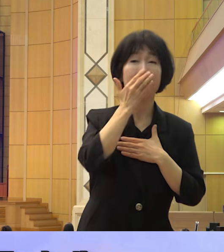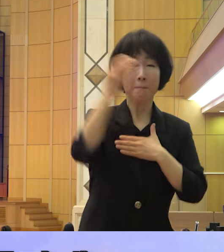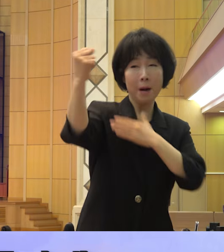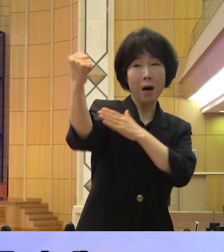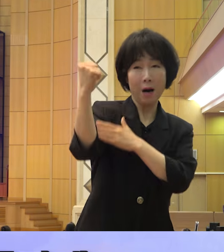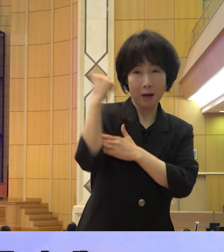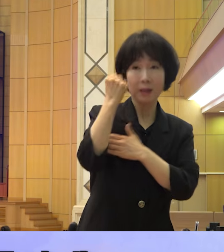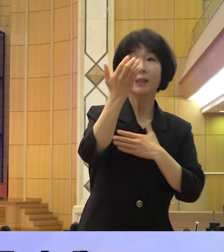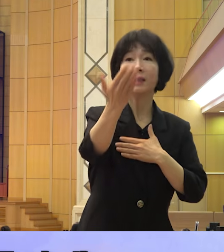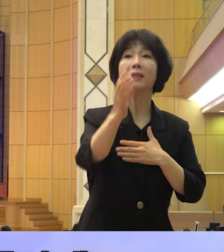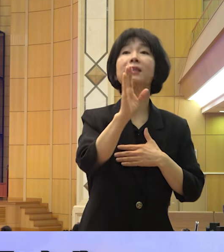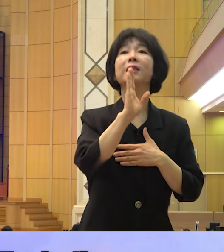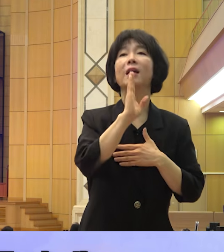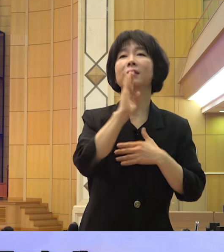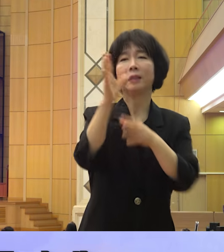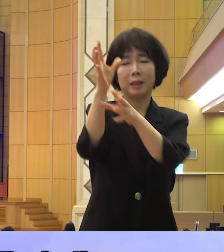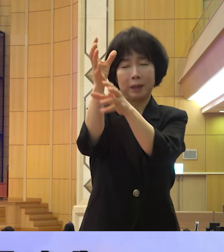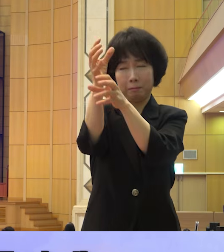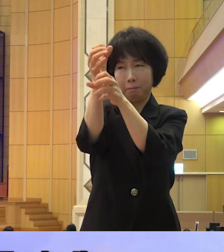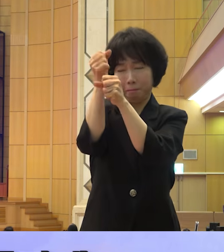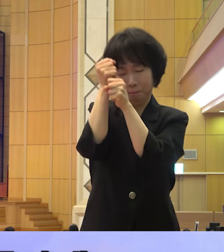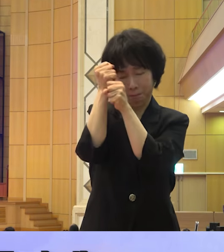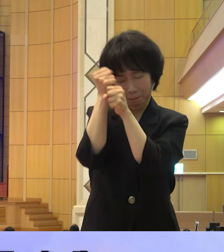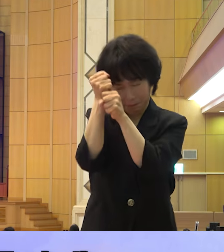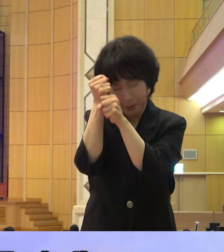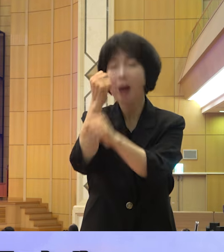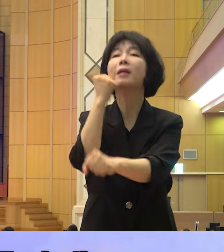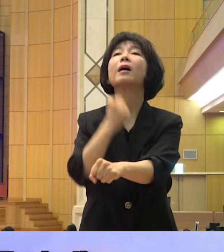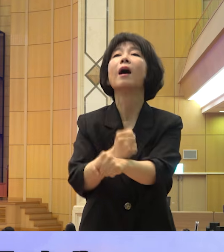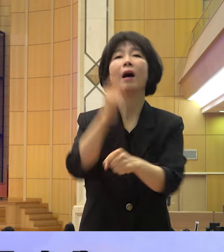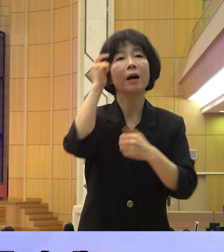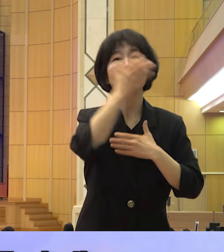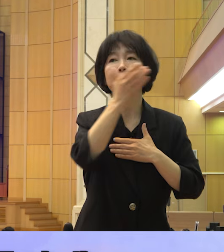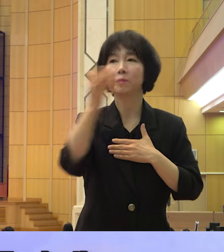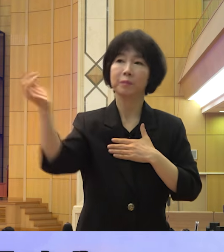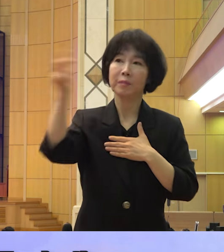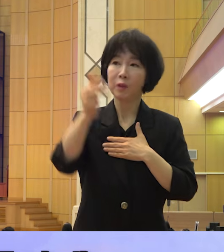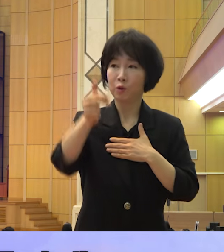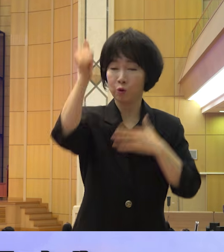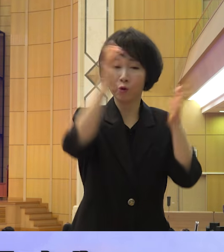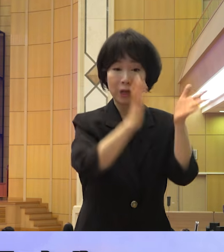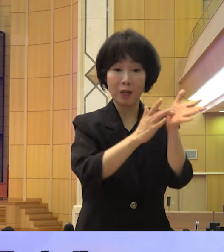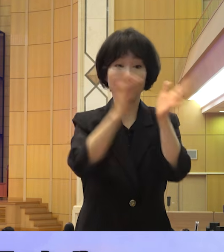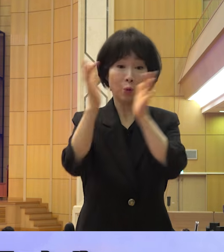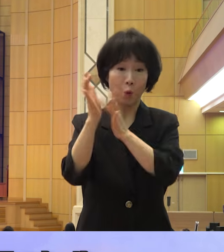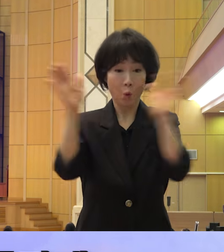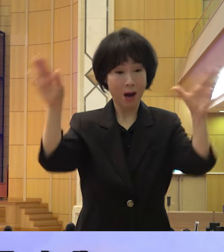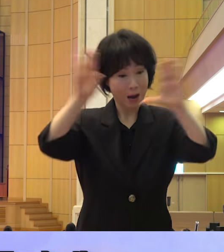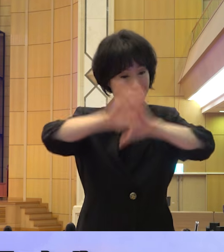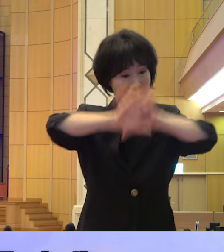하는 능력을 그대는 참을지. 주 예수와